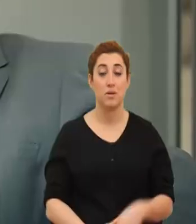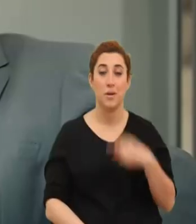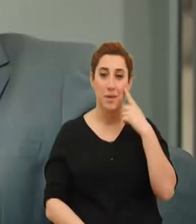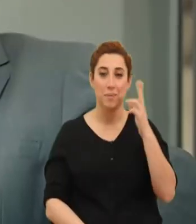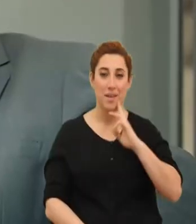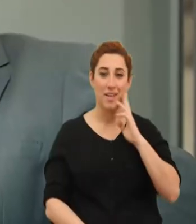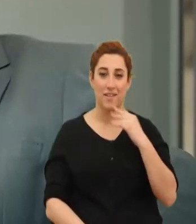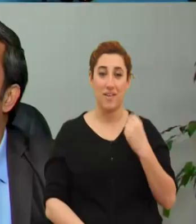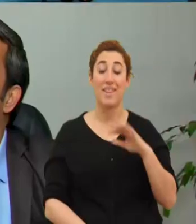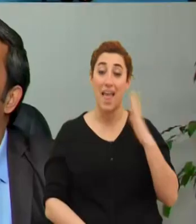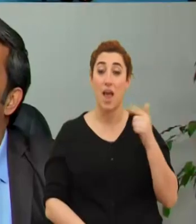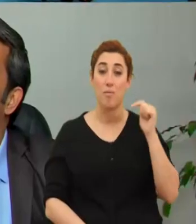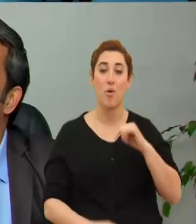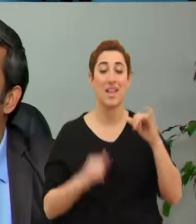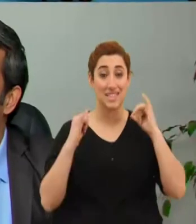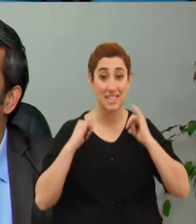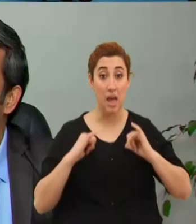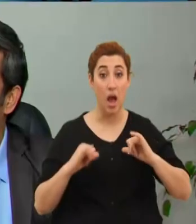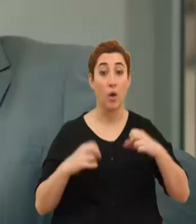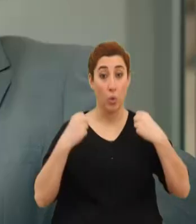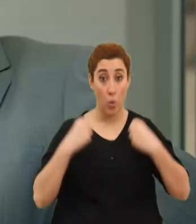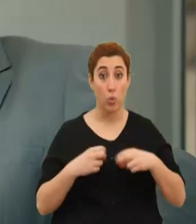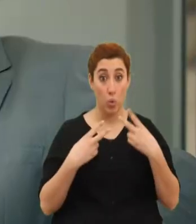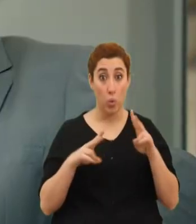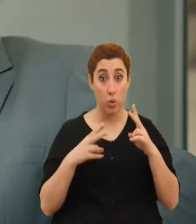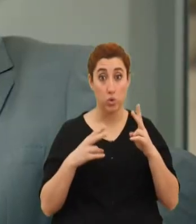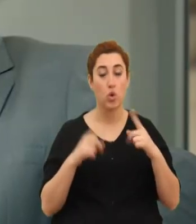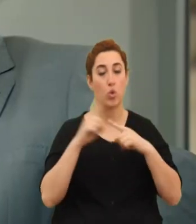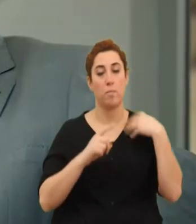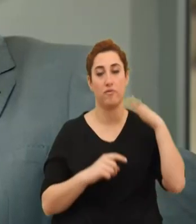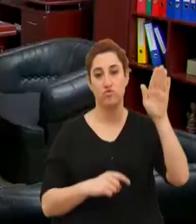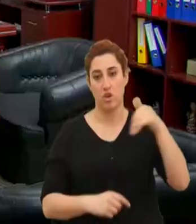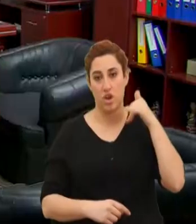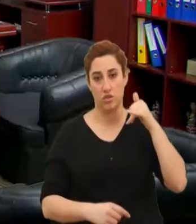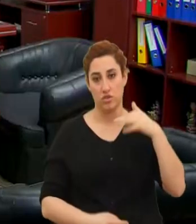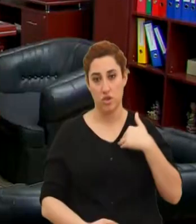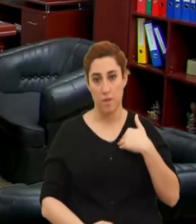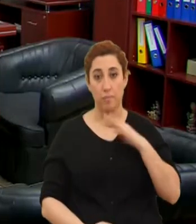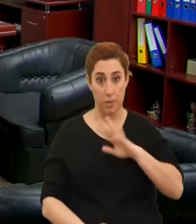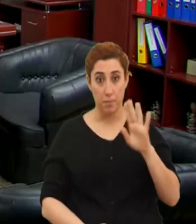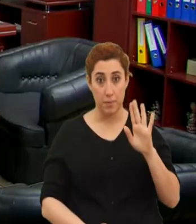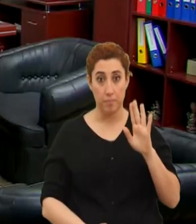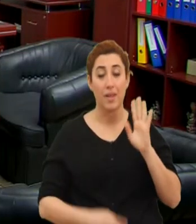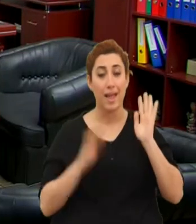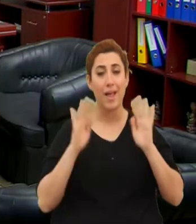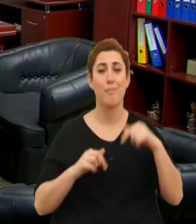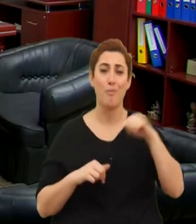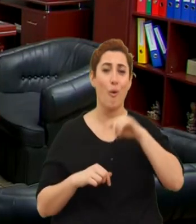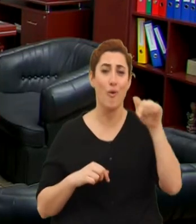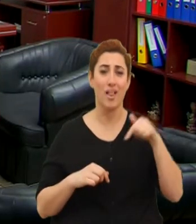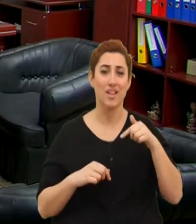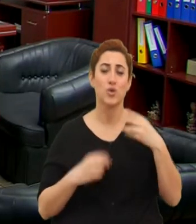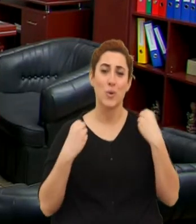Bakın beyefendi, eğer böyle sakin sakin oturursanız Tuğba'yı getireceğim yanınıza. Tamam mı? Hem böylece